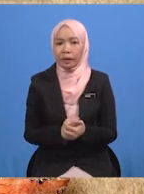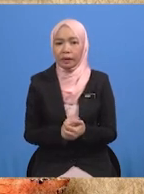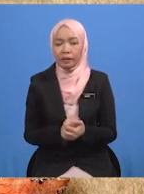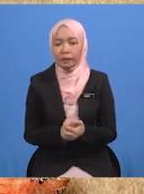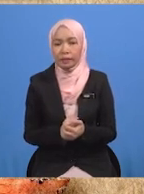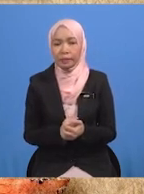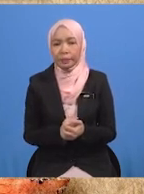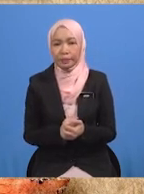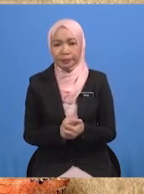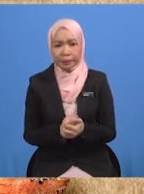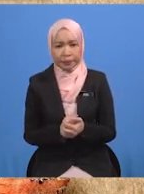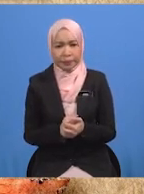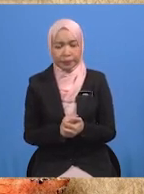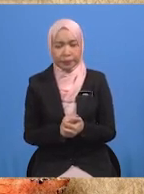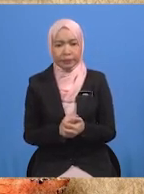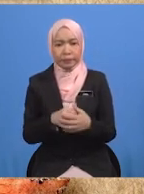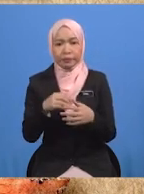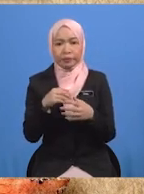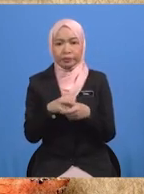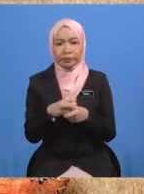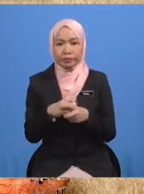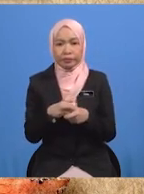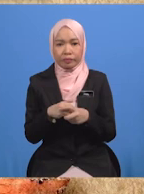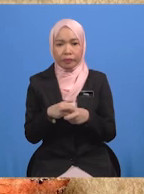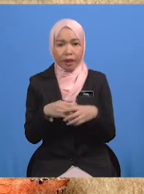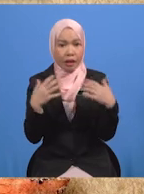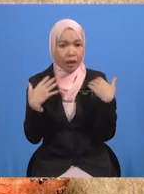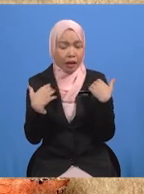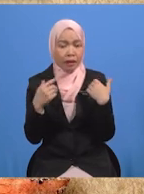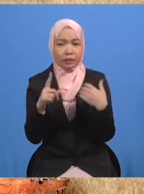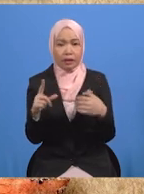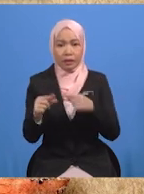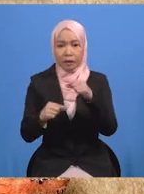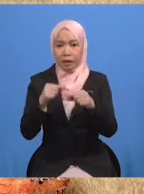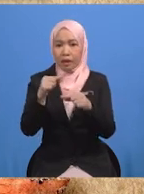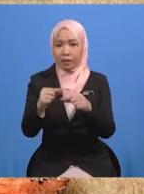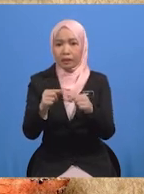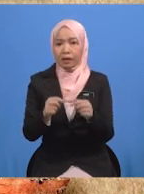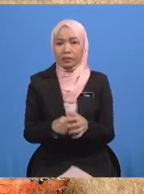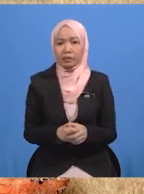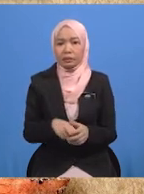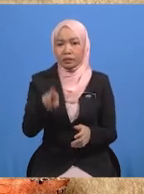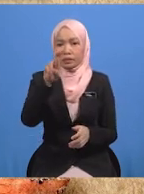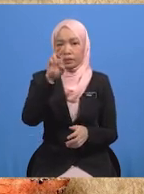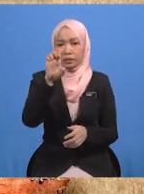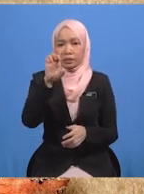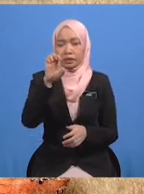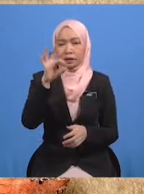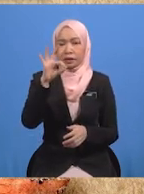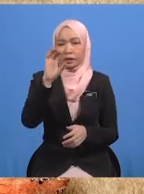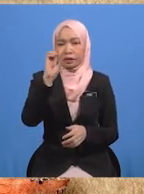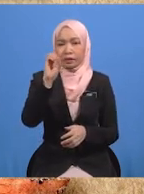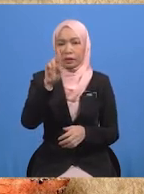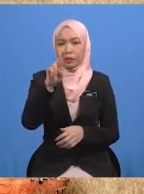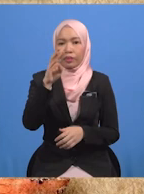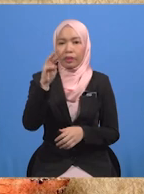Sebenarnya Tanzimat ini merupakan gerakan reformasi ala barat. Dasar pembaharuan ini bertujuan